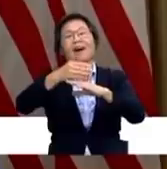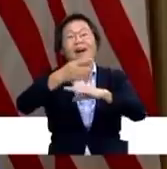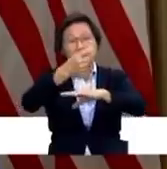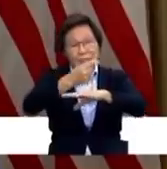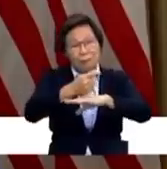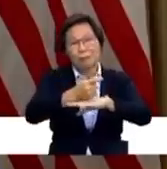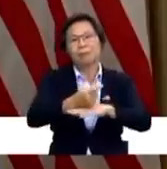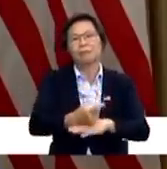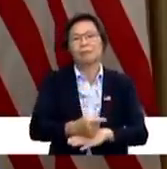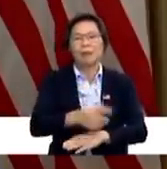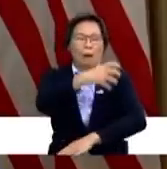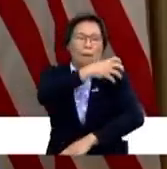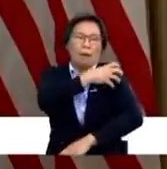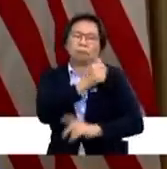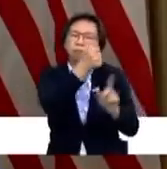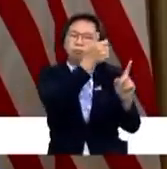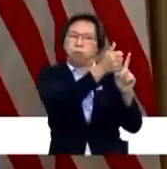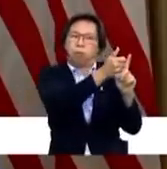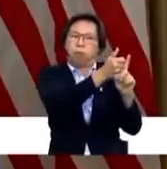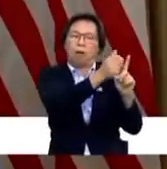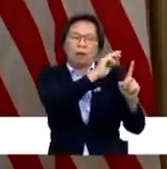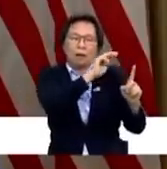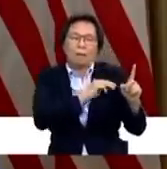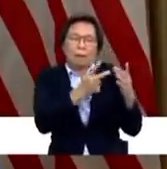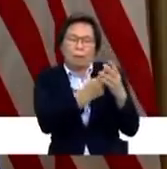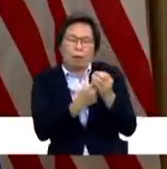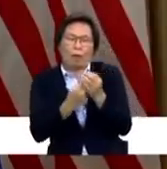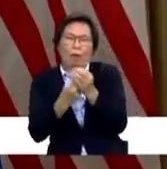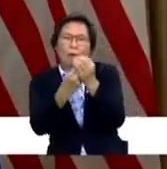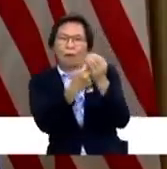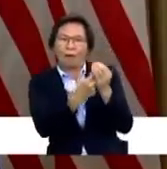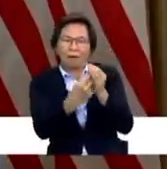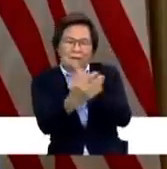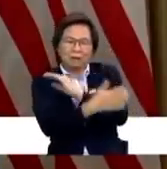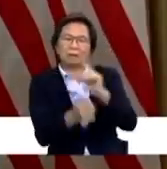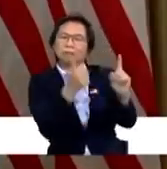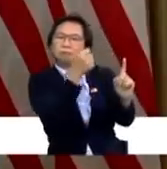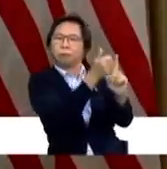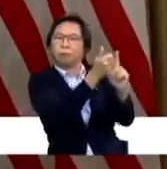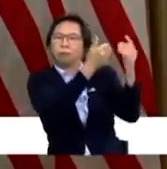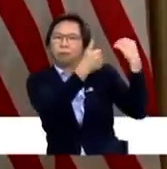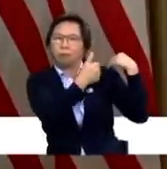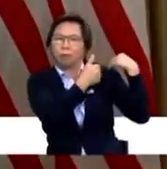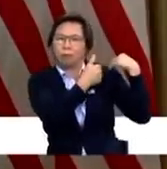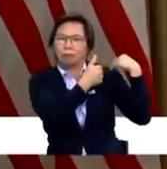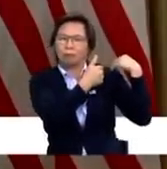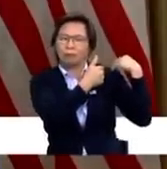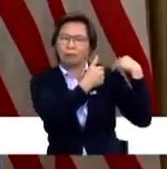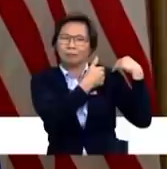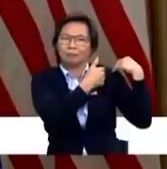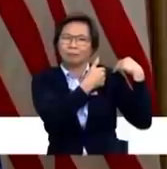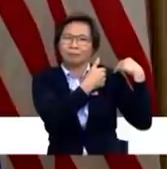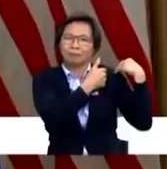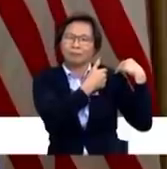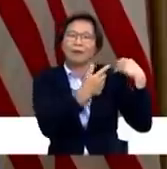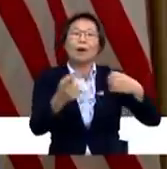negeri dan kementerian perpaduan negara bagi rumah ibadat selain DVD Islam